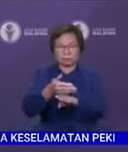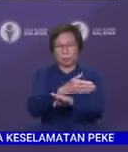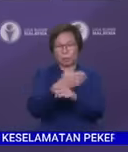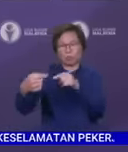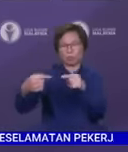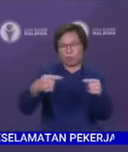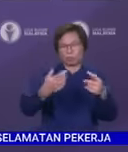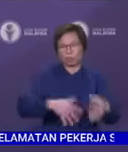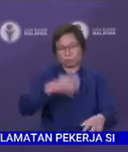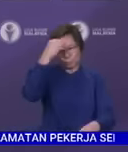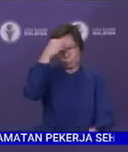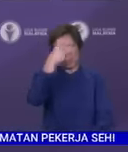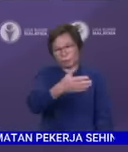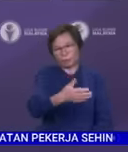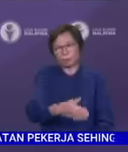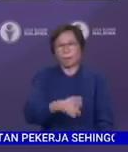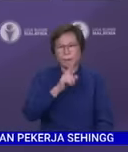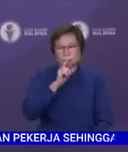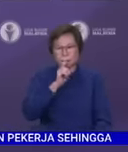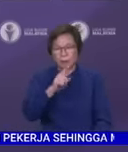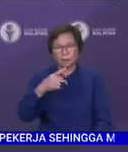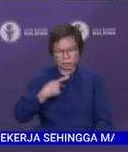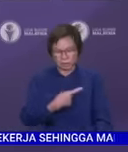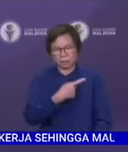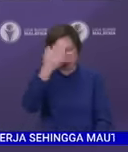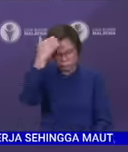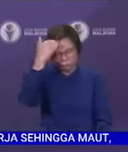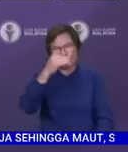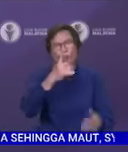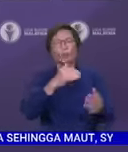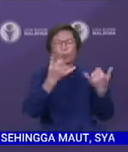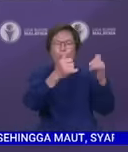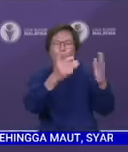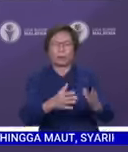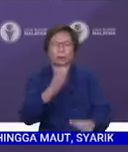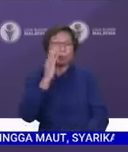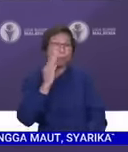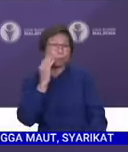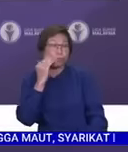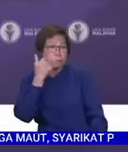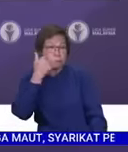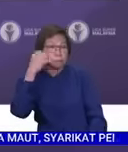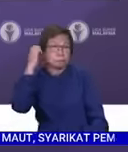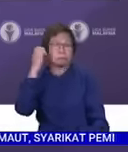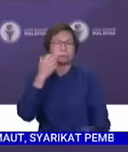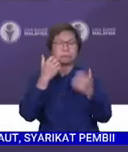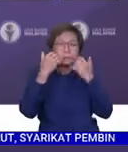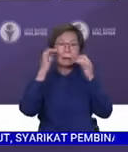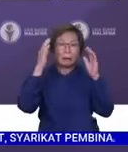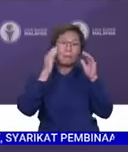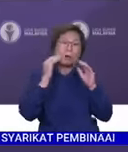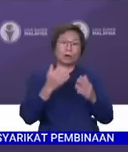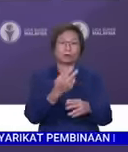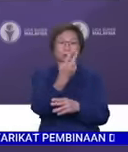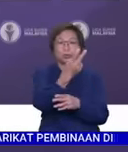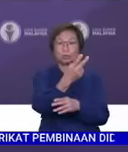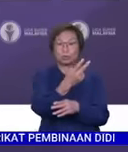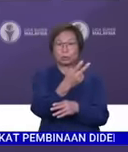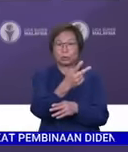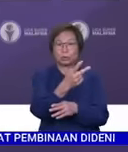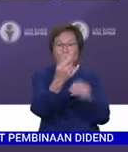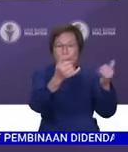saya bumbu tahu bahwa engkau senyap memang ini biaya-biaya baru